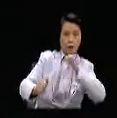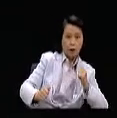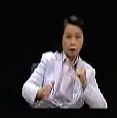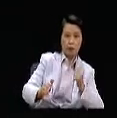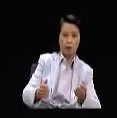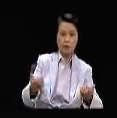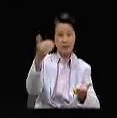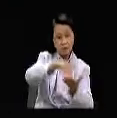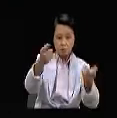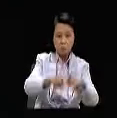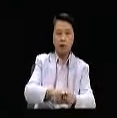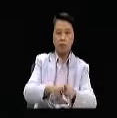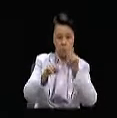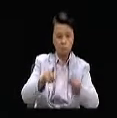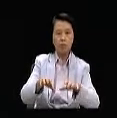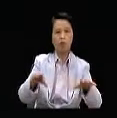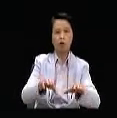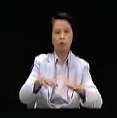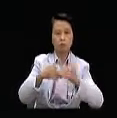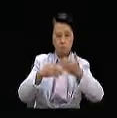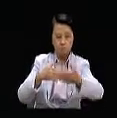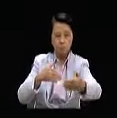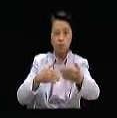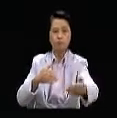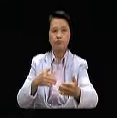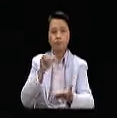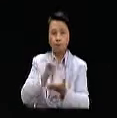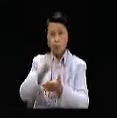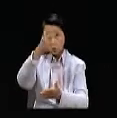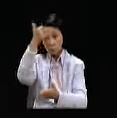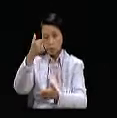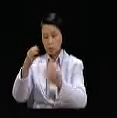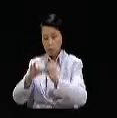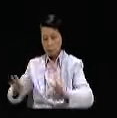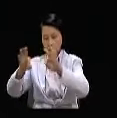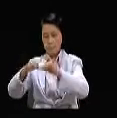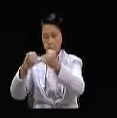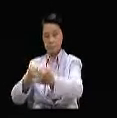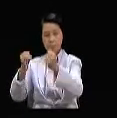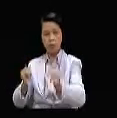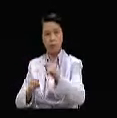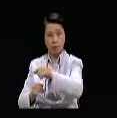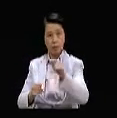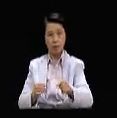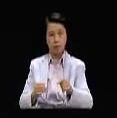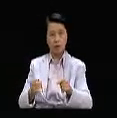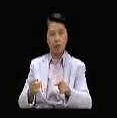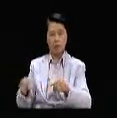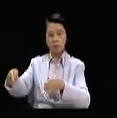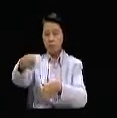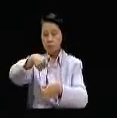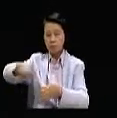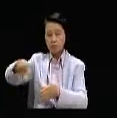berlaku lagi nah itu pentingnya peranan na jabatan-jabatan In The Deep in the Ministry ini